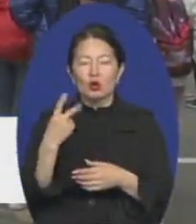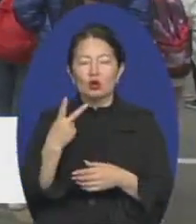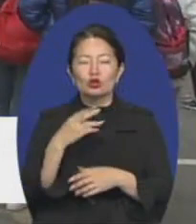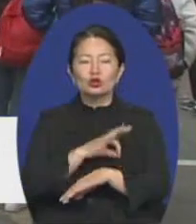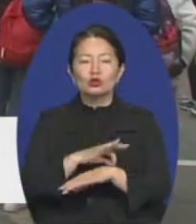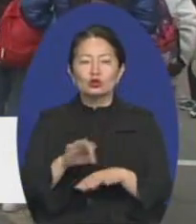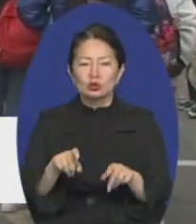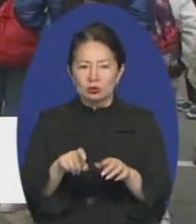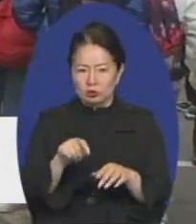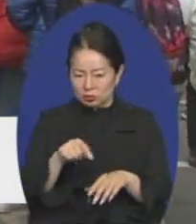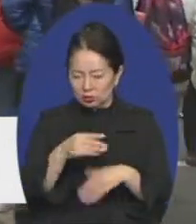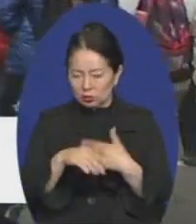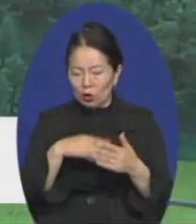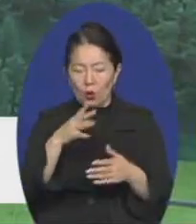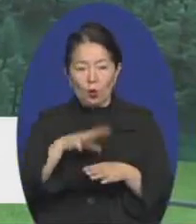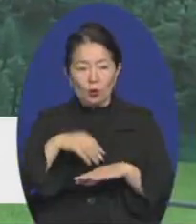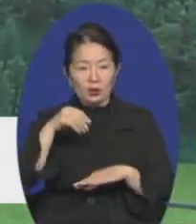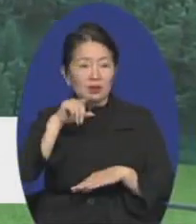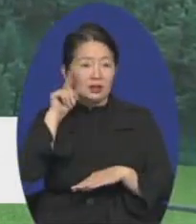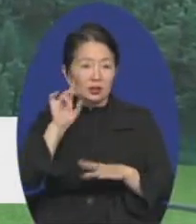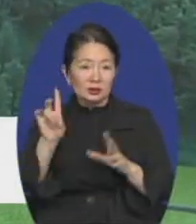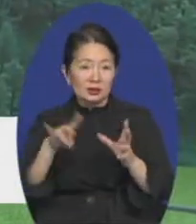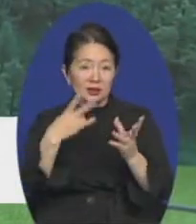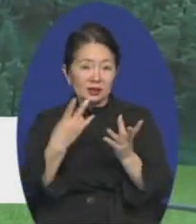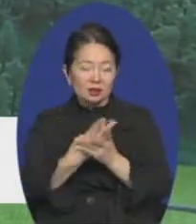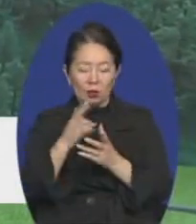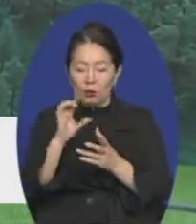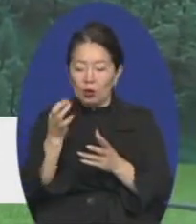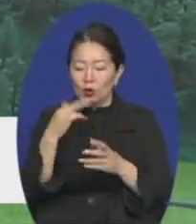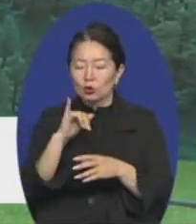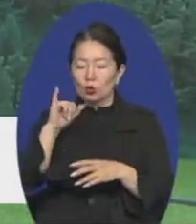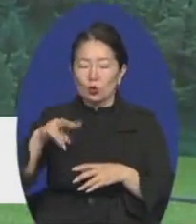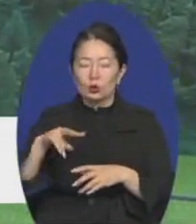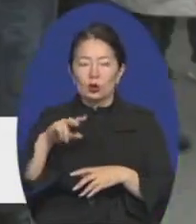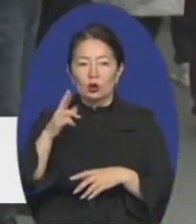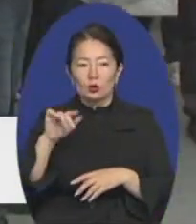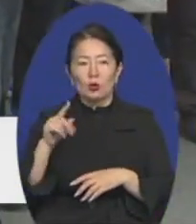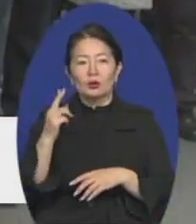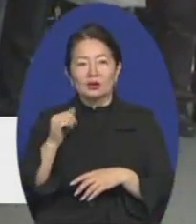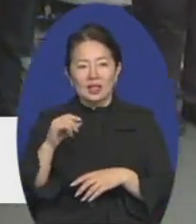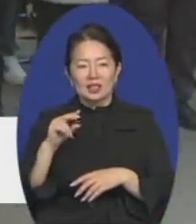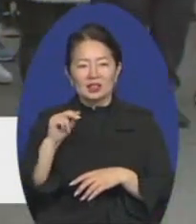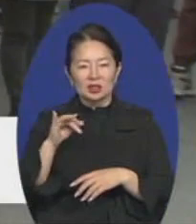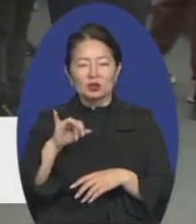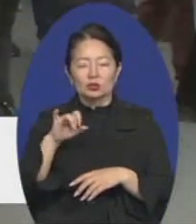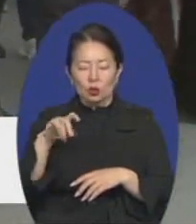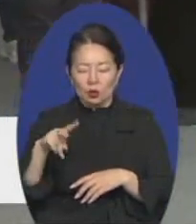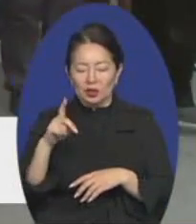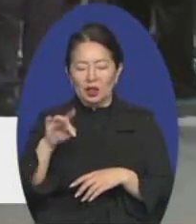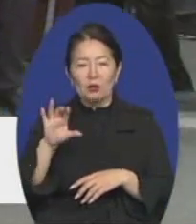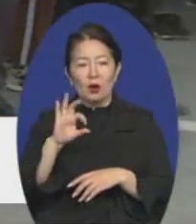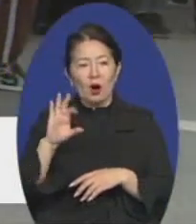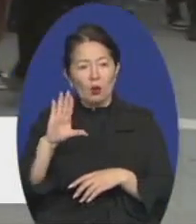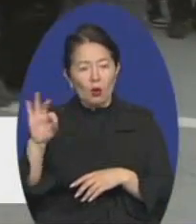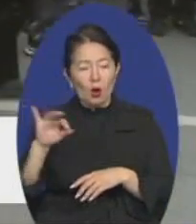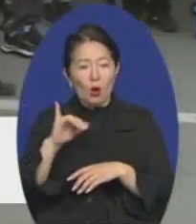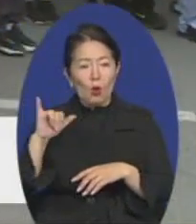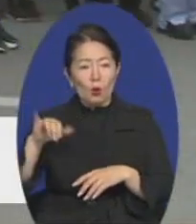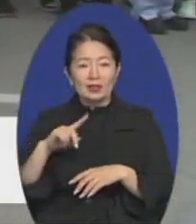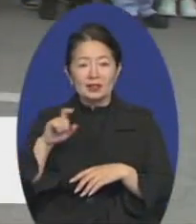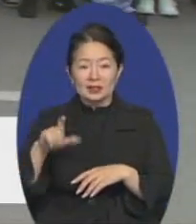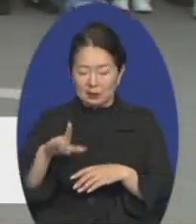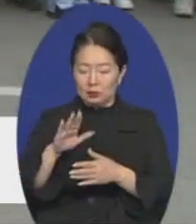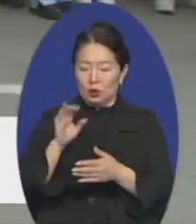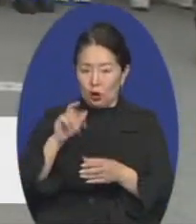2 төслийн хүрээнд оюутан залуучууд нэгдэн богд уулын дугуй цагаан, Чингистэй уул, зайсан толгоо, Химри овоо, уулын зам орчмын